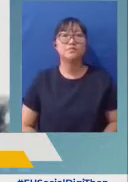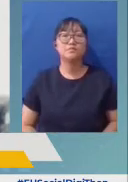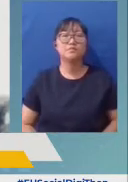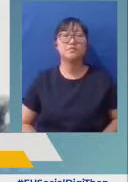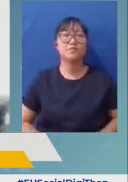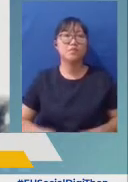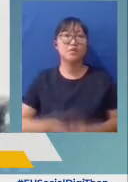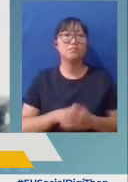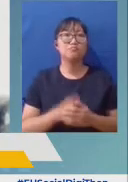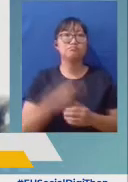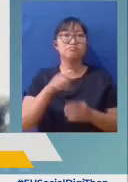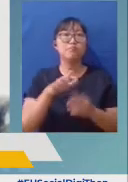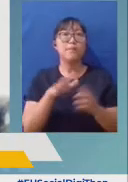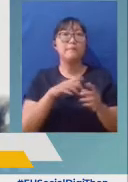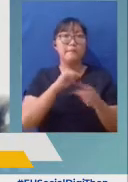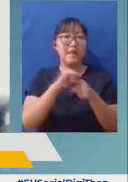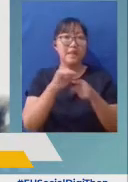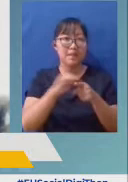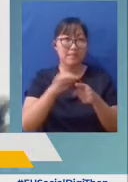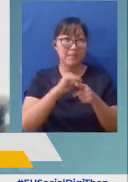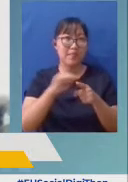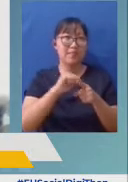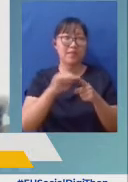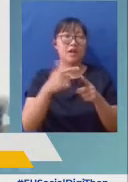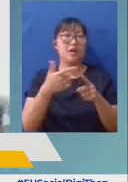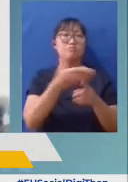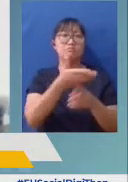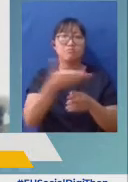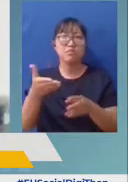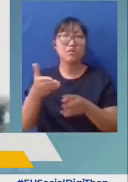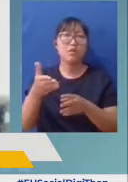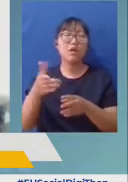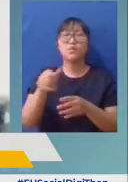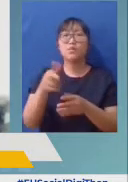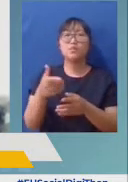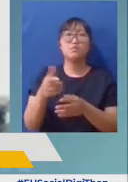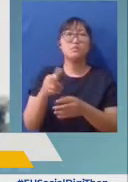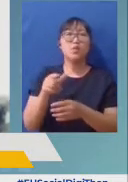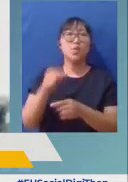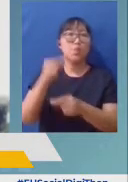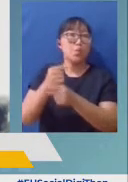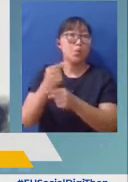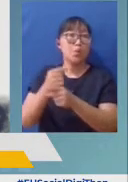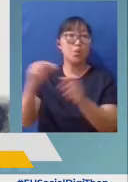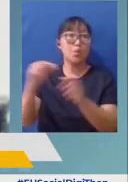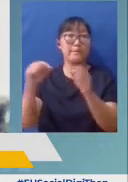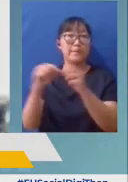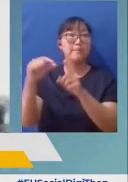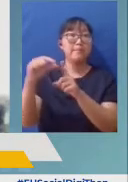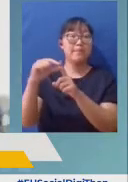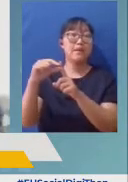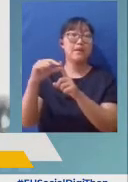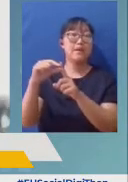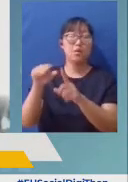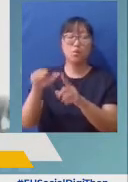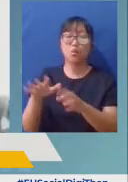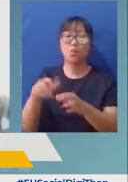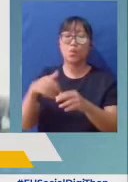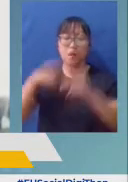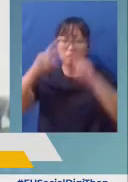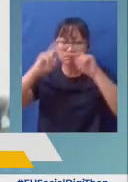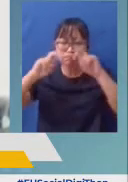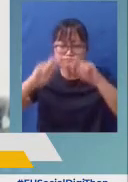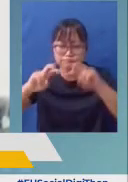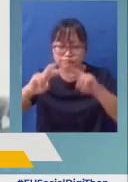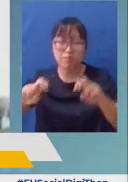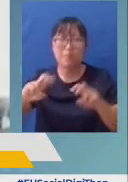juga menyampaikan kepada para guru-guru BP untuk tidak reaktif ya, mencari tahu pelakunya siapa,